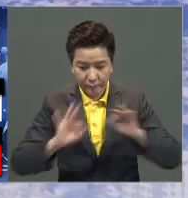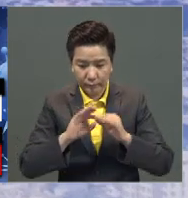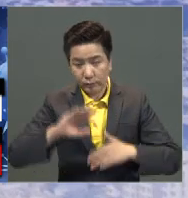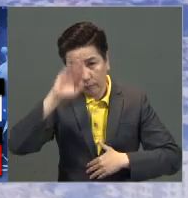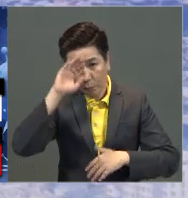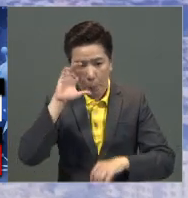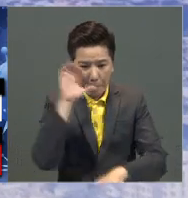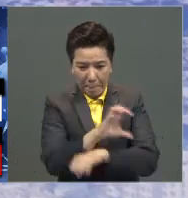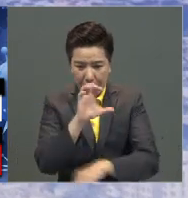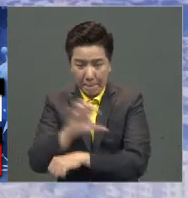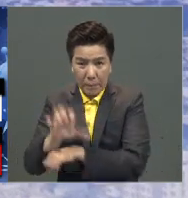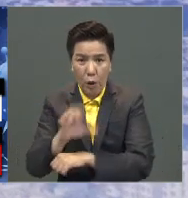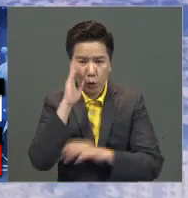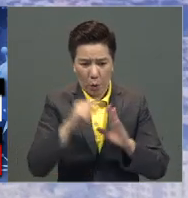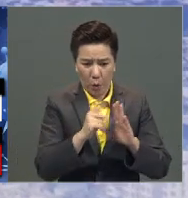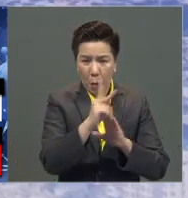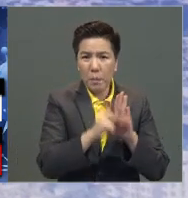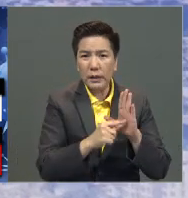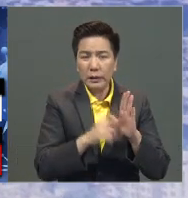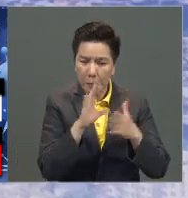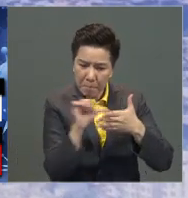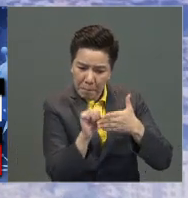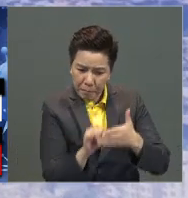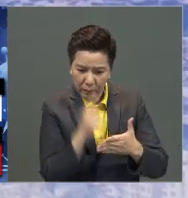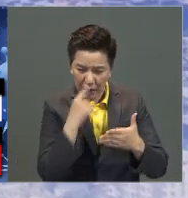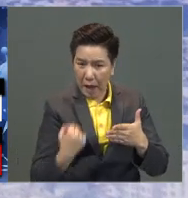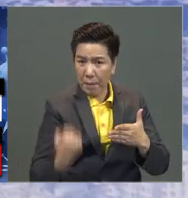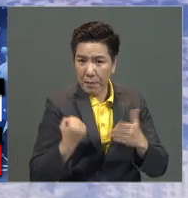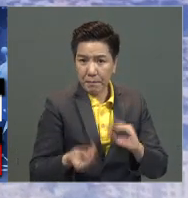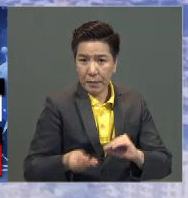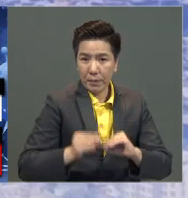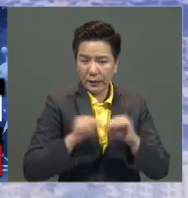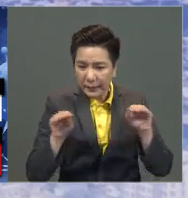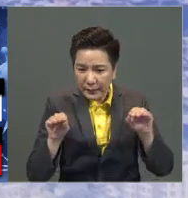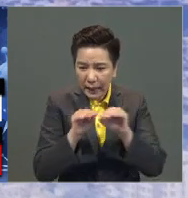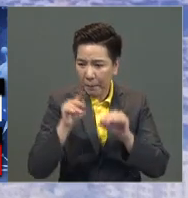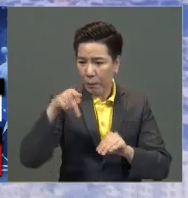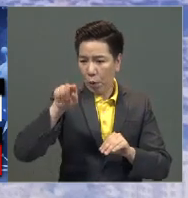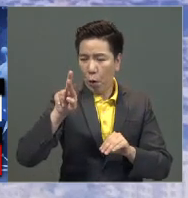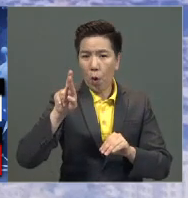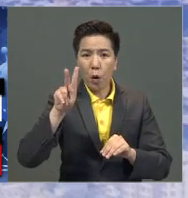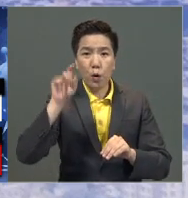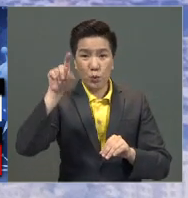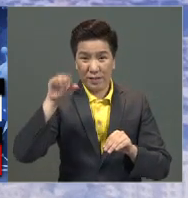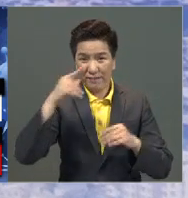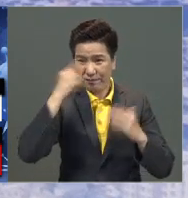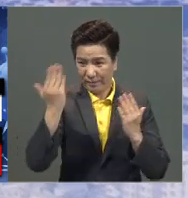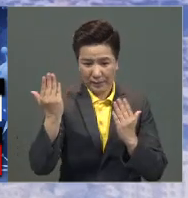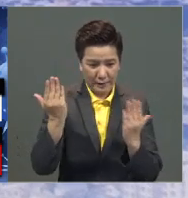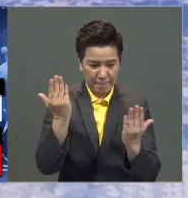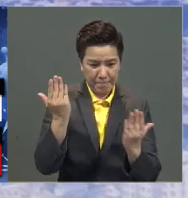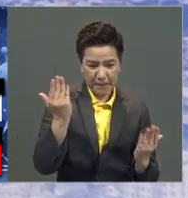คุมโรคเพื่อให้มีบทบาทและอำนาจหน้าที่มากยิ่งขึ้นใกล้เคียงกับพรกฉุกเฉินอันนั้นเป็นความพยาย